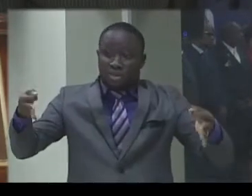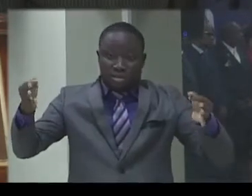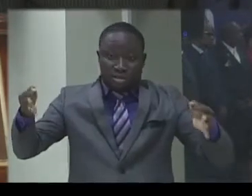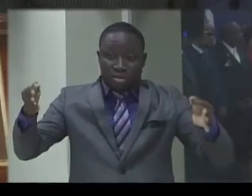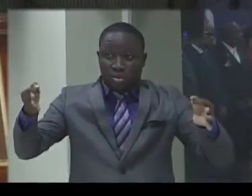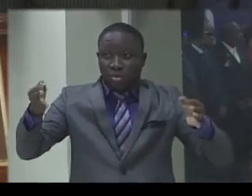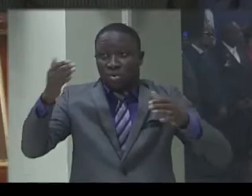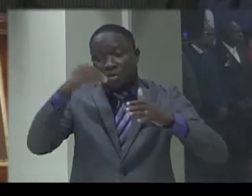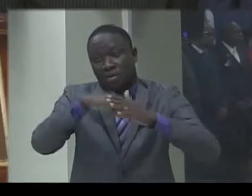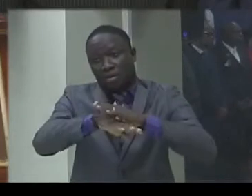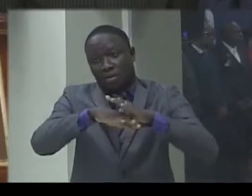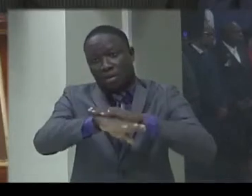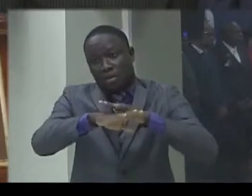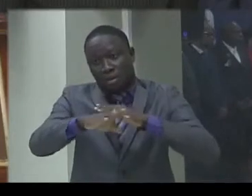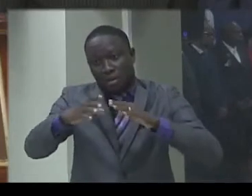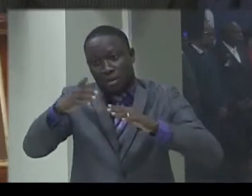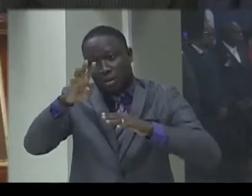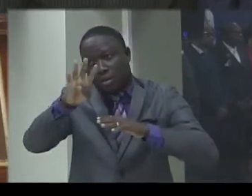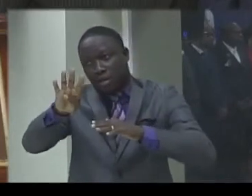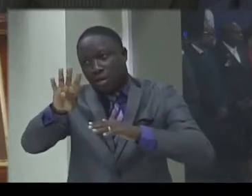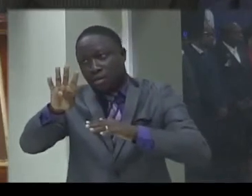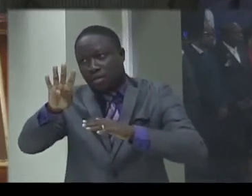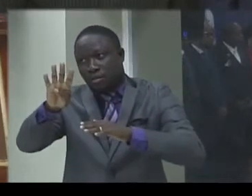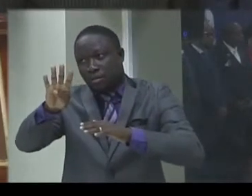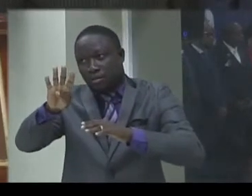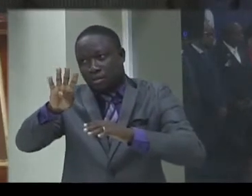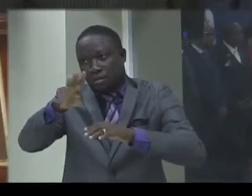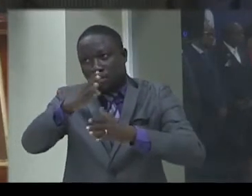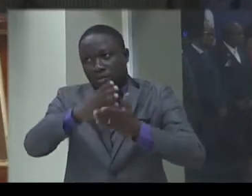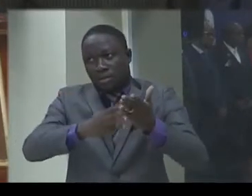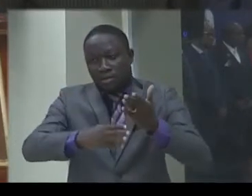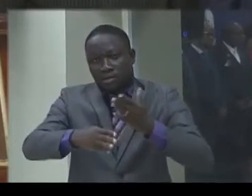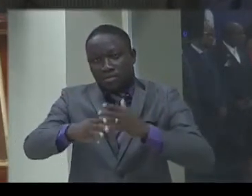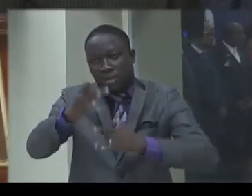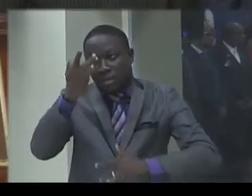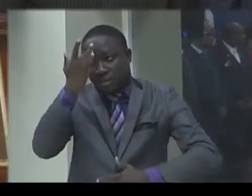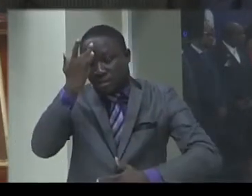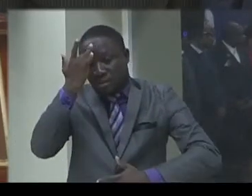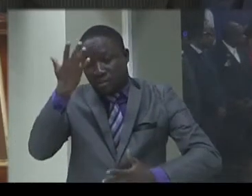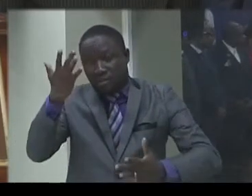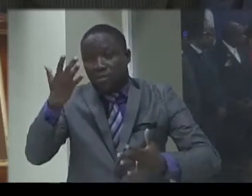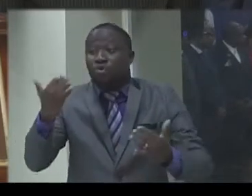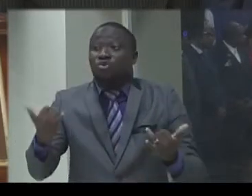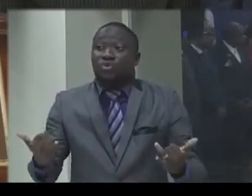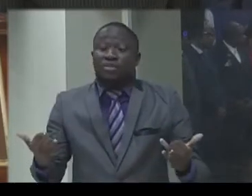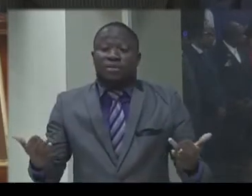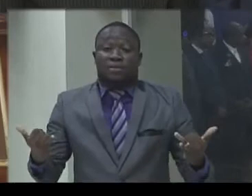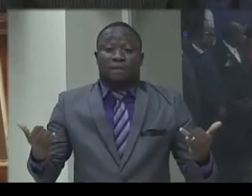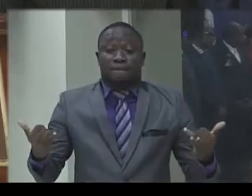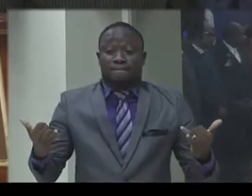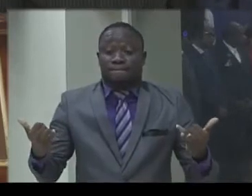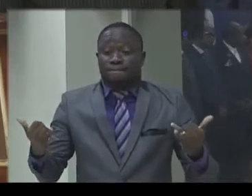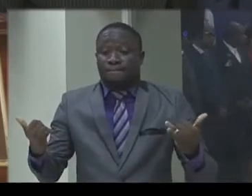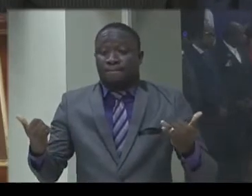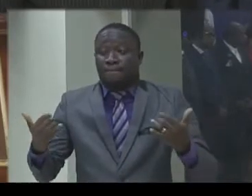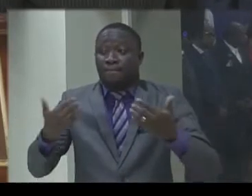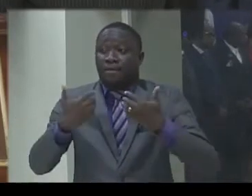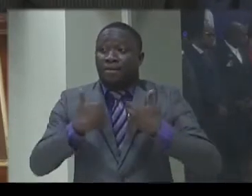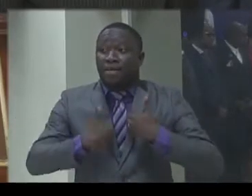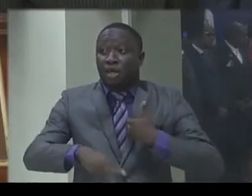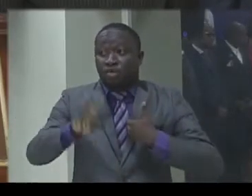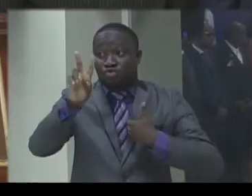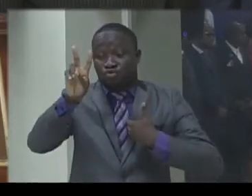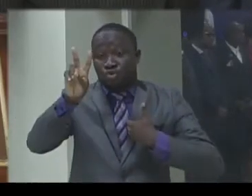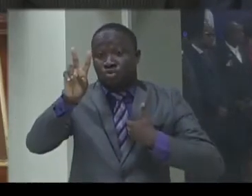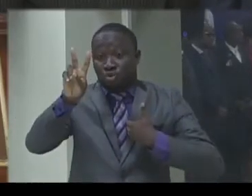nan kad faz 1 pandemi. jodi ya, gen de